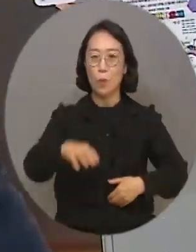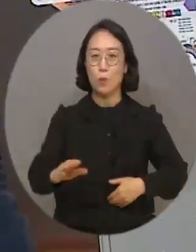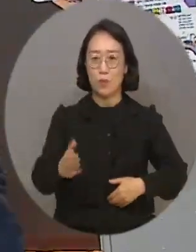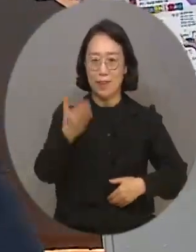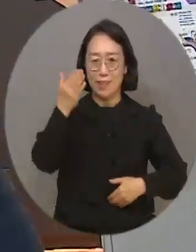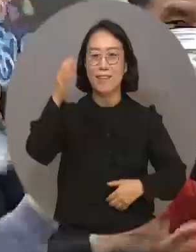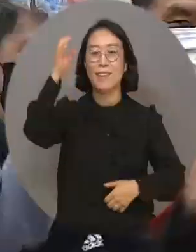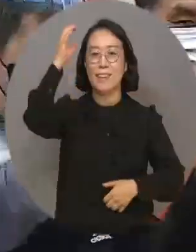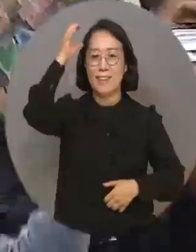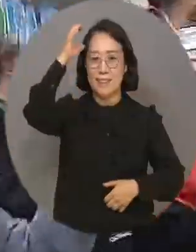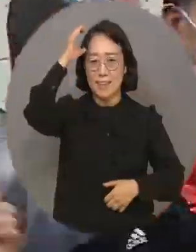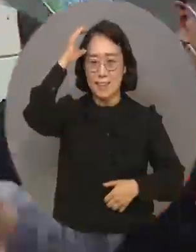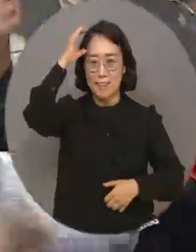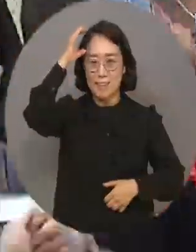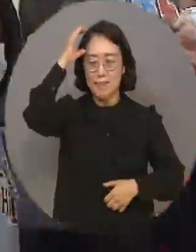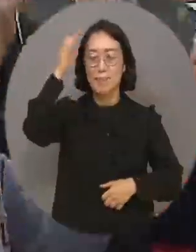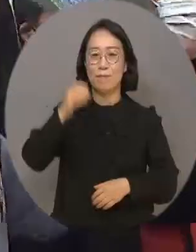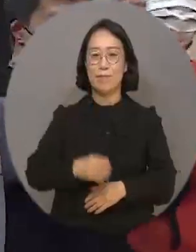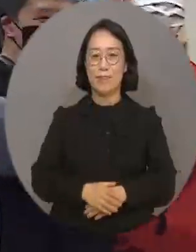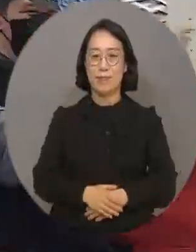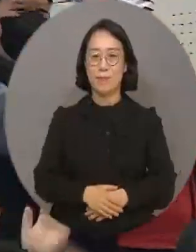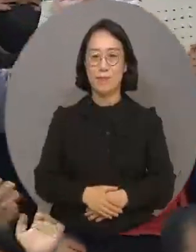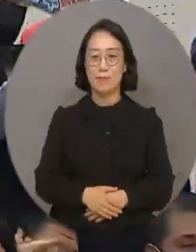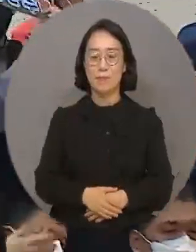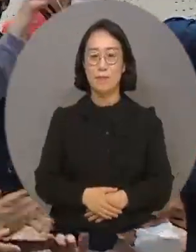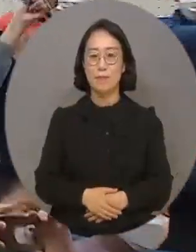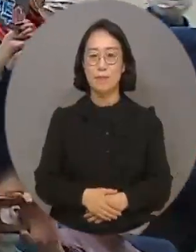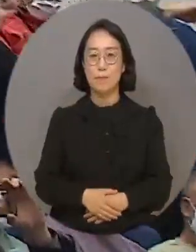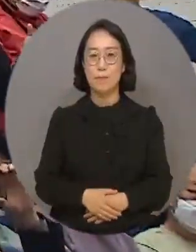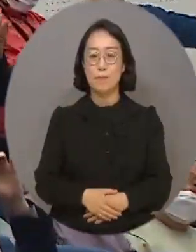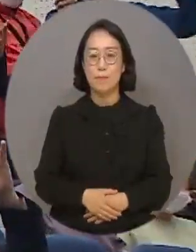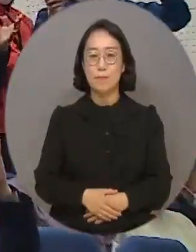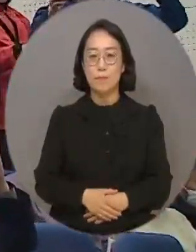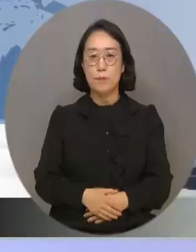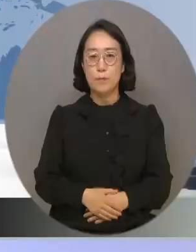있길 바라봅니다. 국지TV 뉴스 박순용입니다.